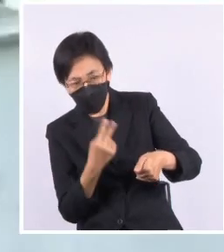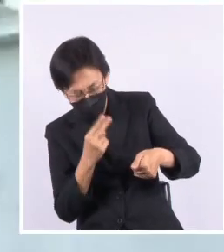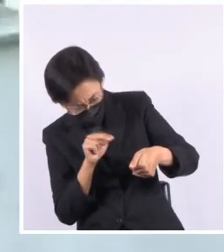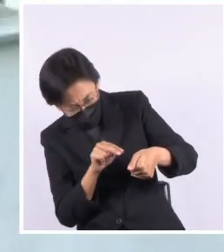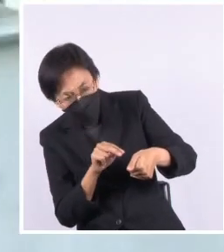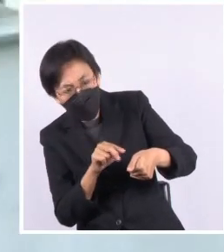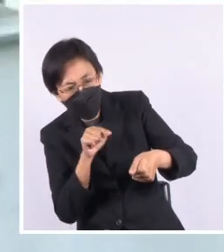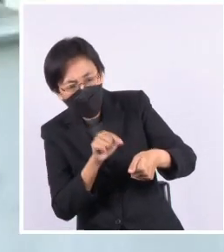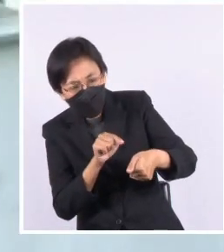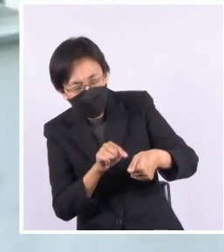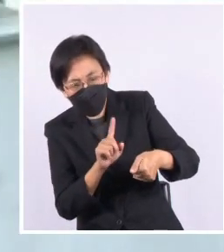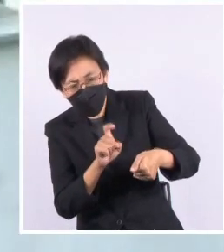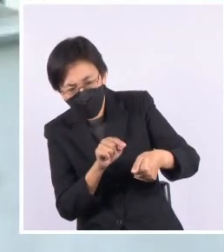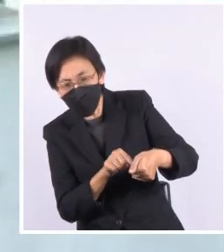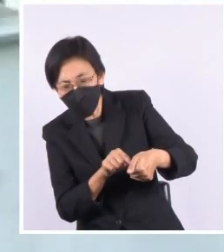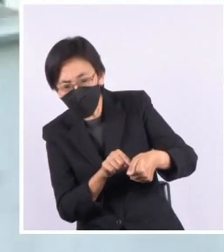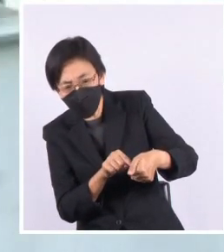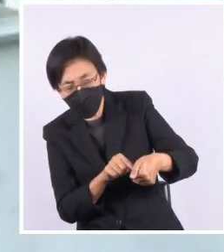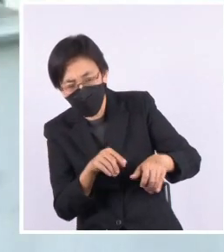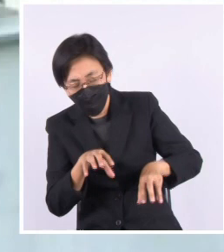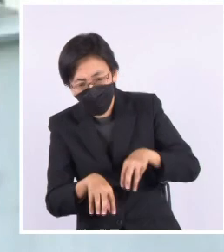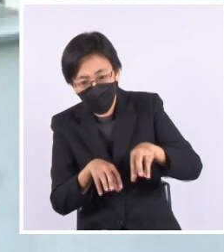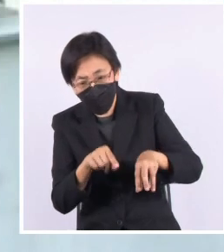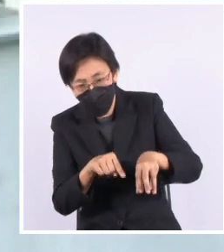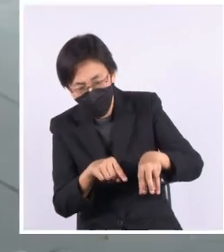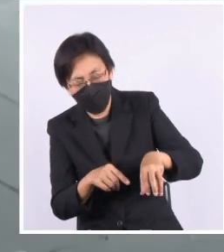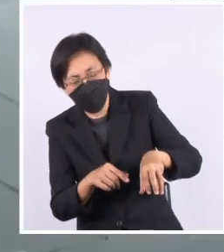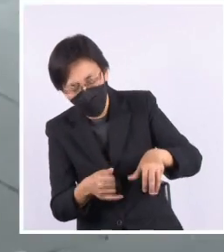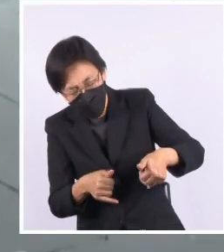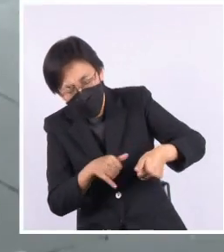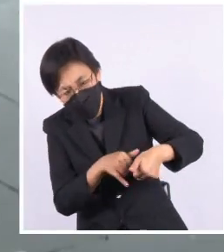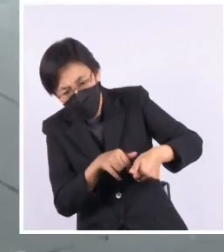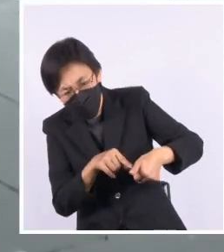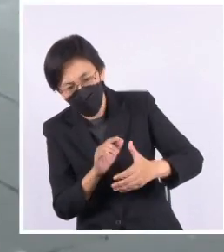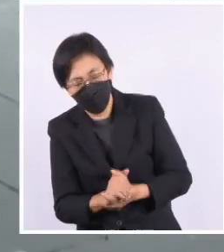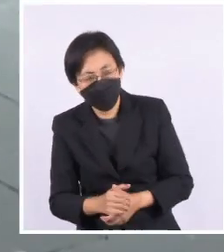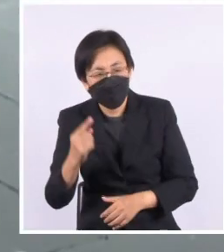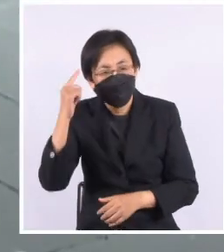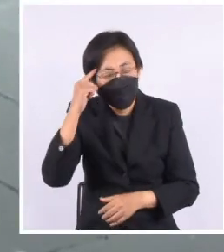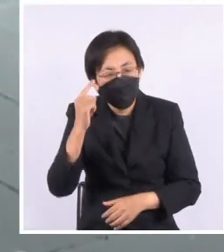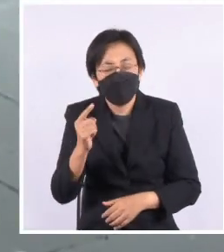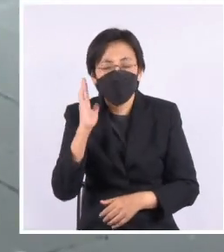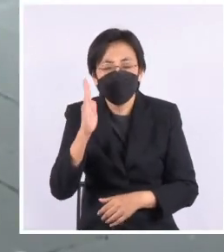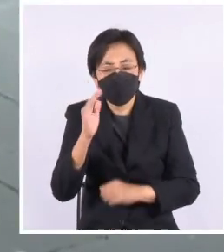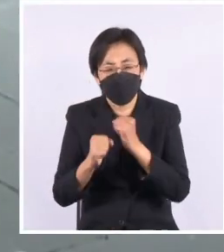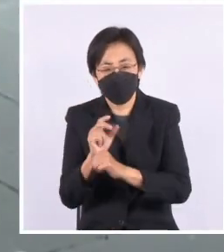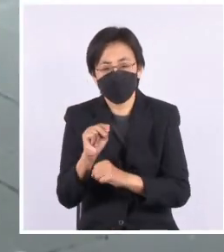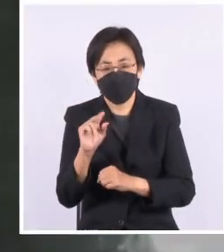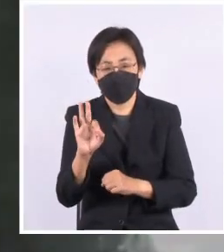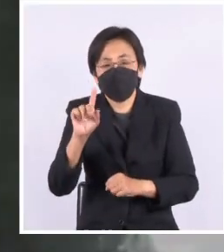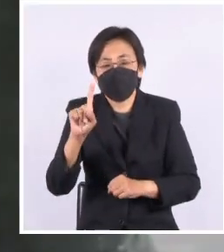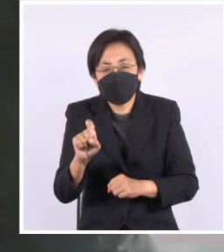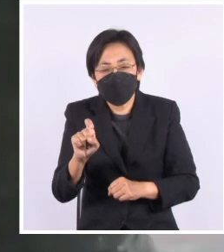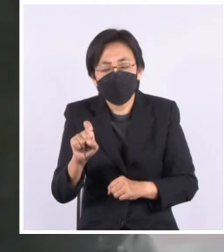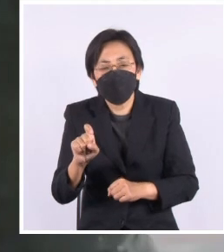พบว่ามีศพติดอยู่ในขาของลูกบ้านไดโนเสาร์ตัวนี้นะครับตำรวจชื่อว่าการตายของชายวัย 39ปีรายนี้ไม่